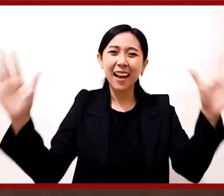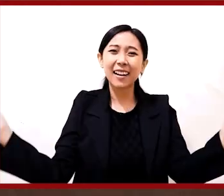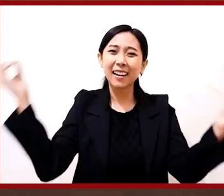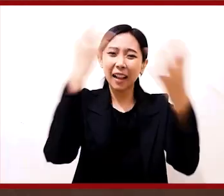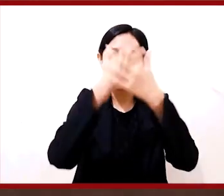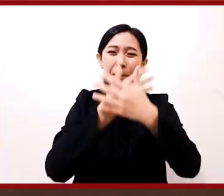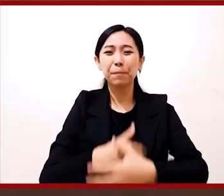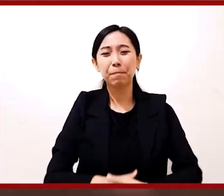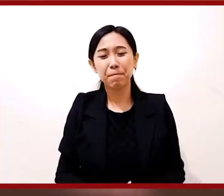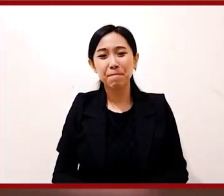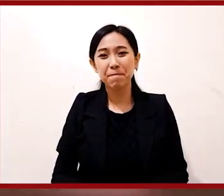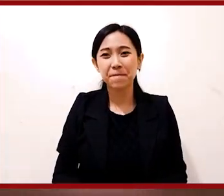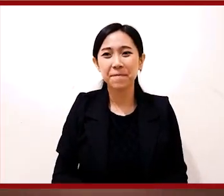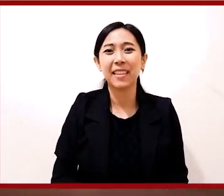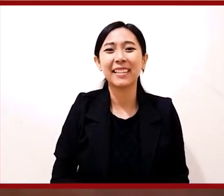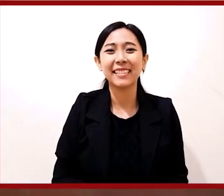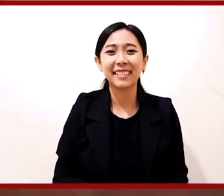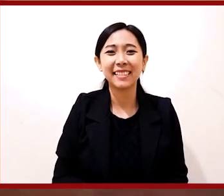tengah kegelapan.